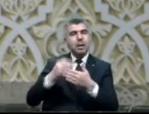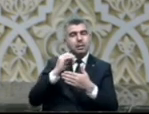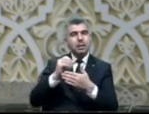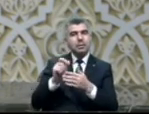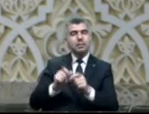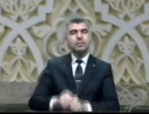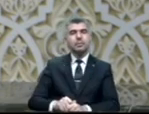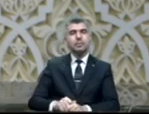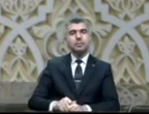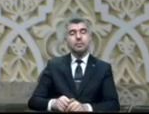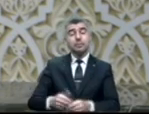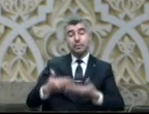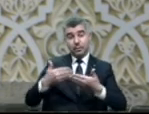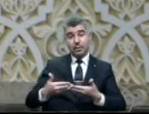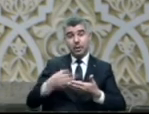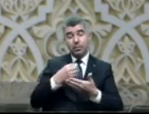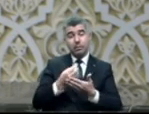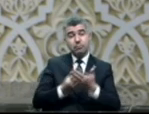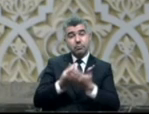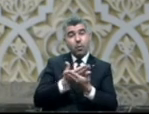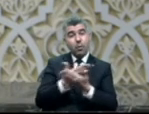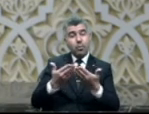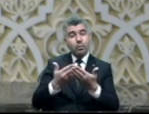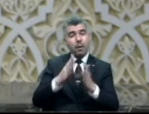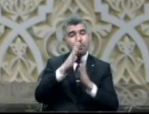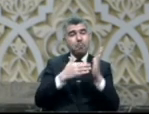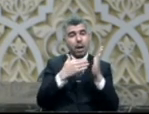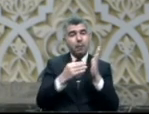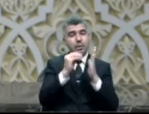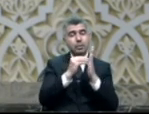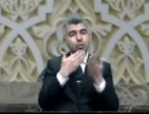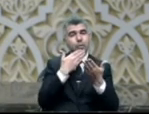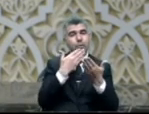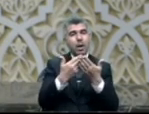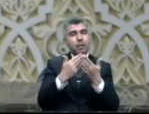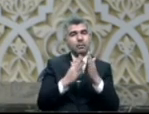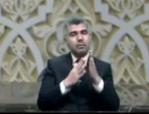قبل اصحابه، وبالتالي نكون قد استوفينا جدول اعمال هذه الجلسه.